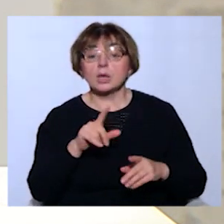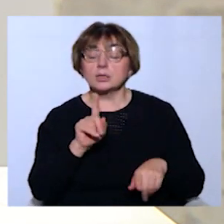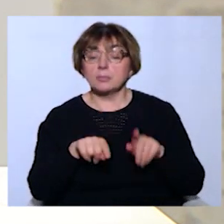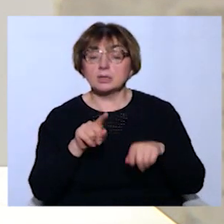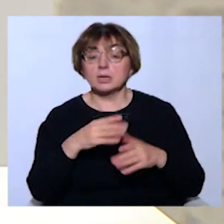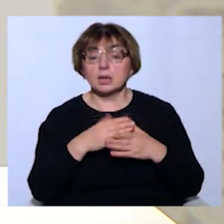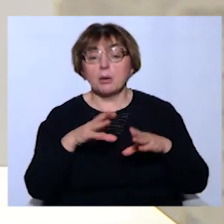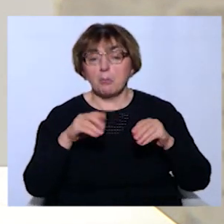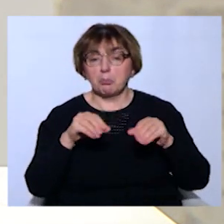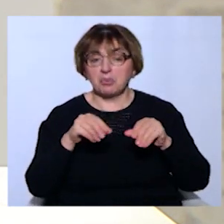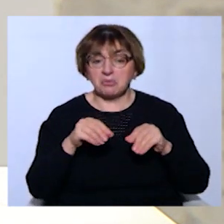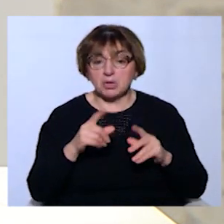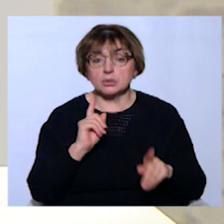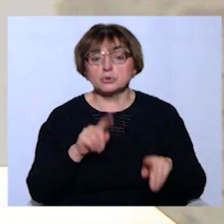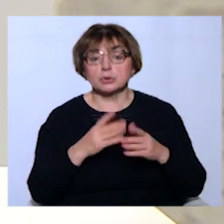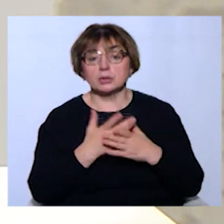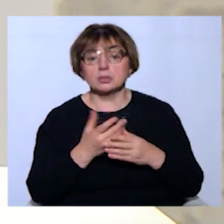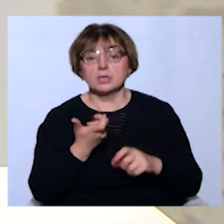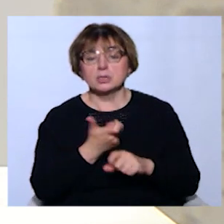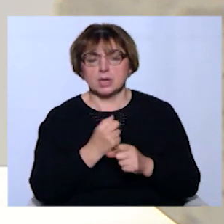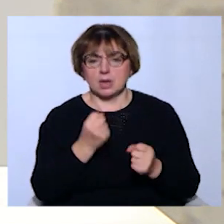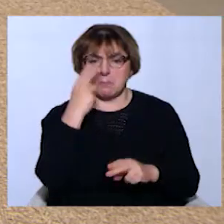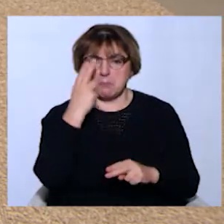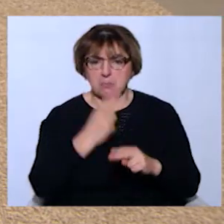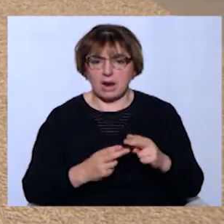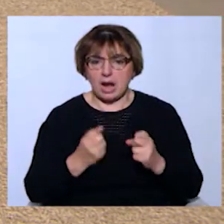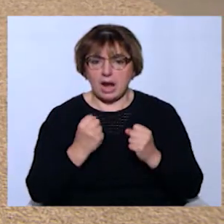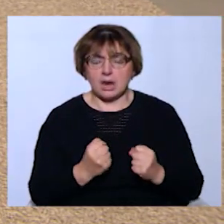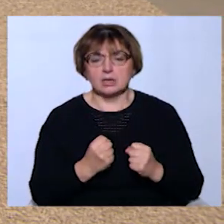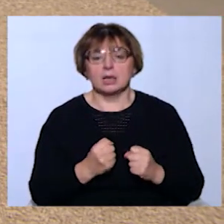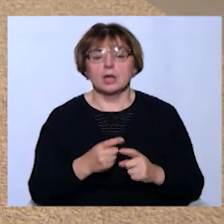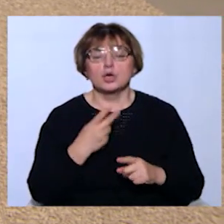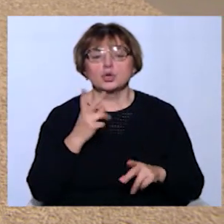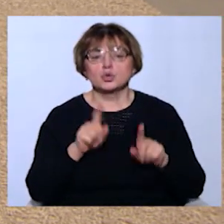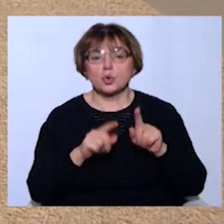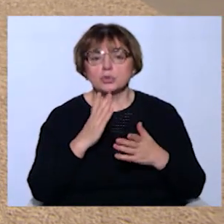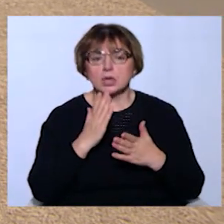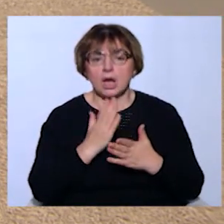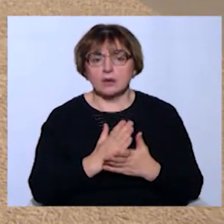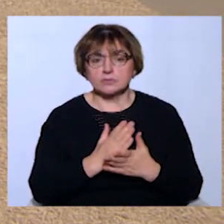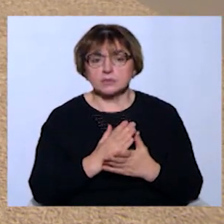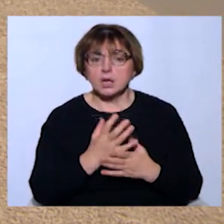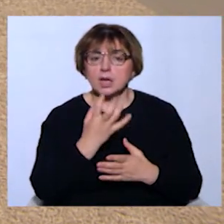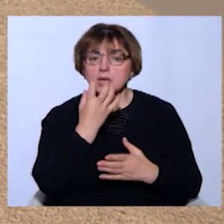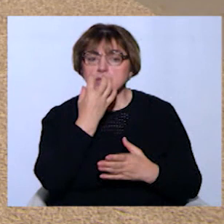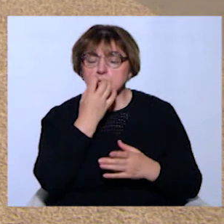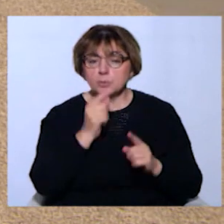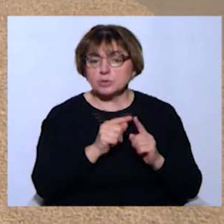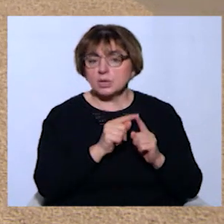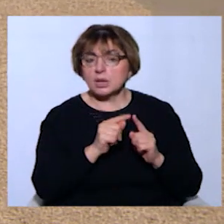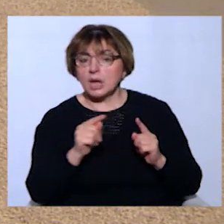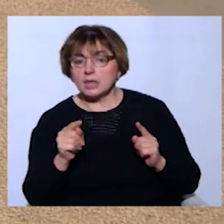ფხვიერი, ზოგიერთი არის ძალიან მტკიცე, როგორც წეღან ვახსენე. ზოგს აქვს სითფოს